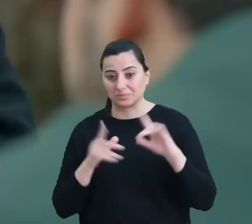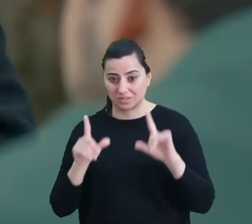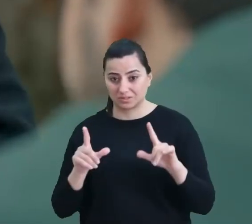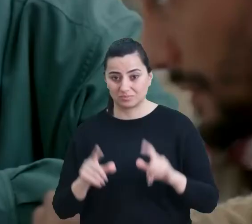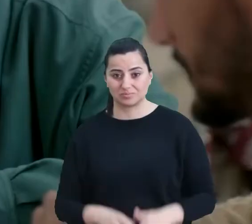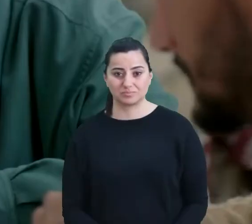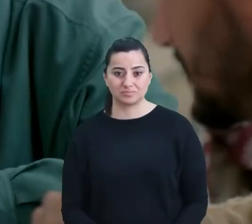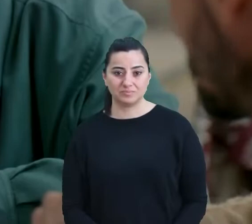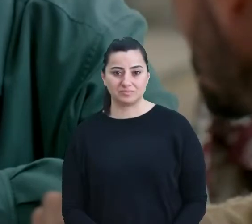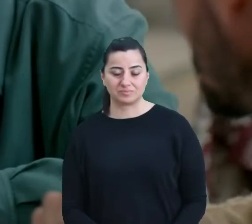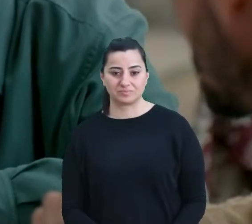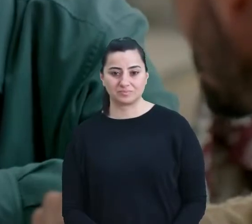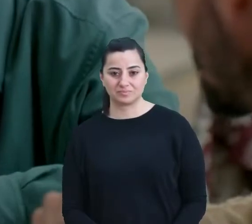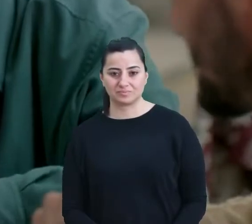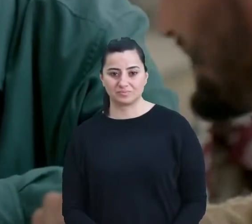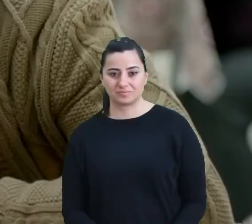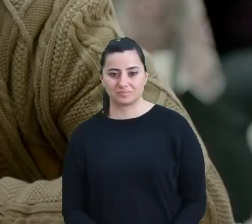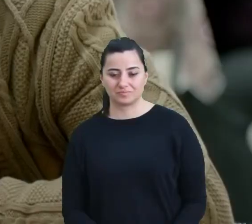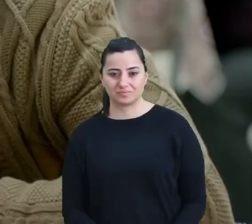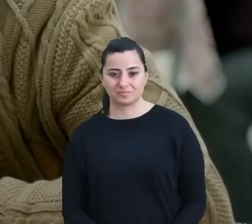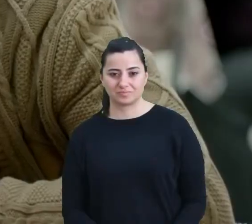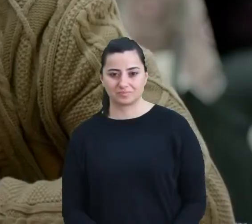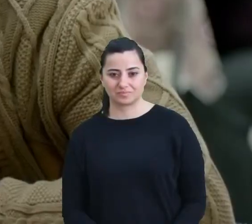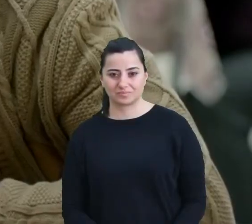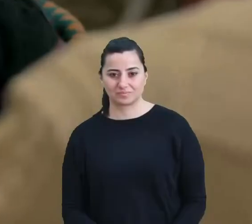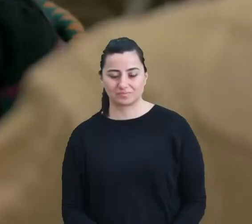lazım. Bakışıp gülüştüler.